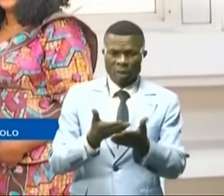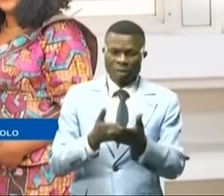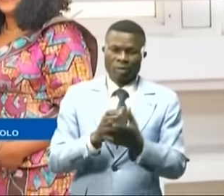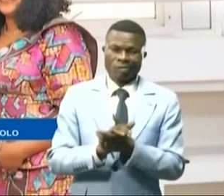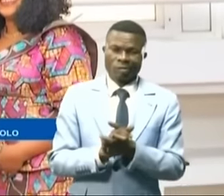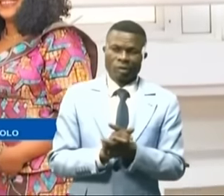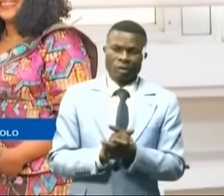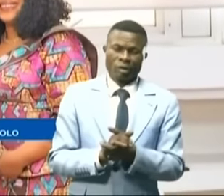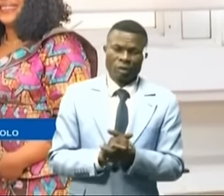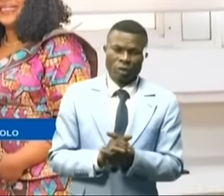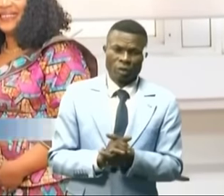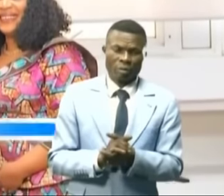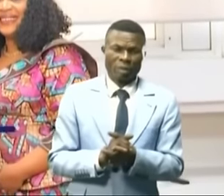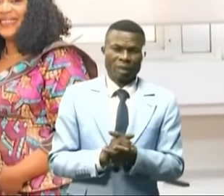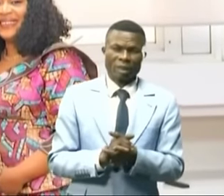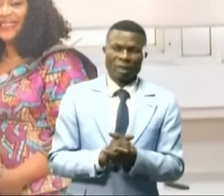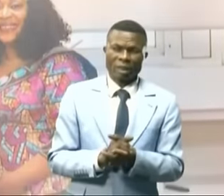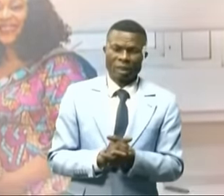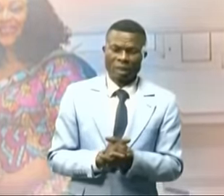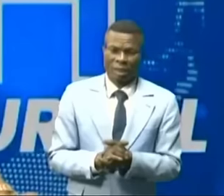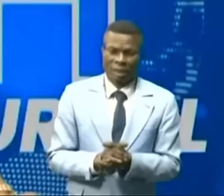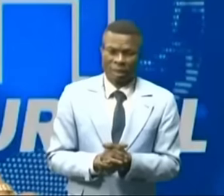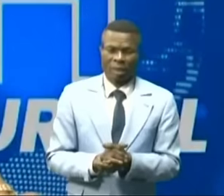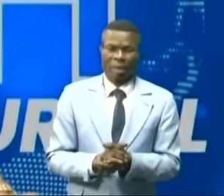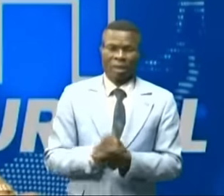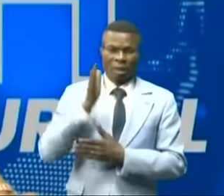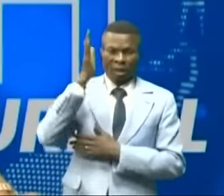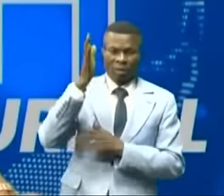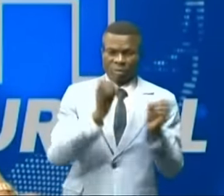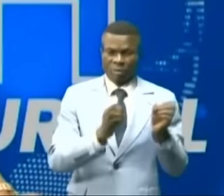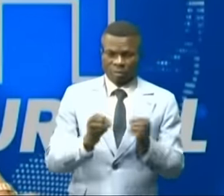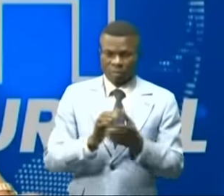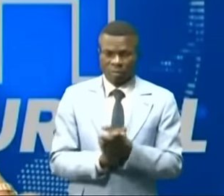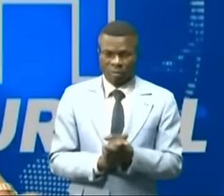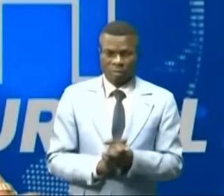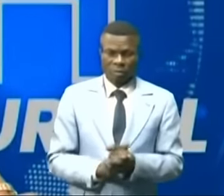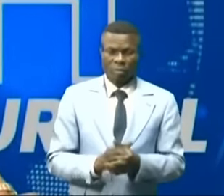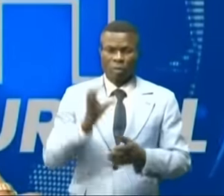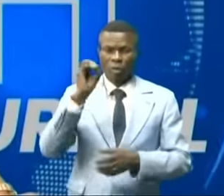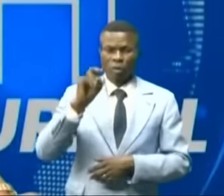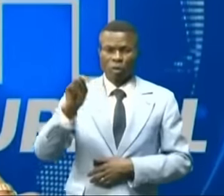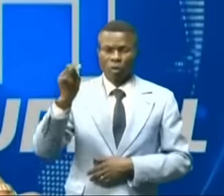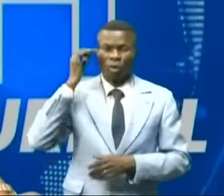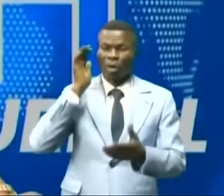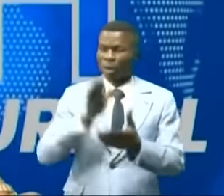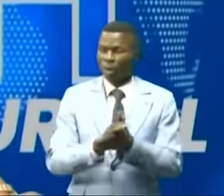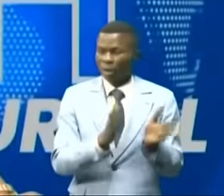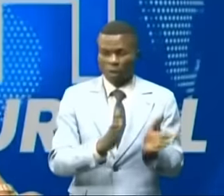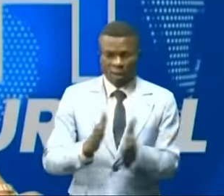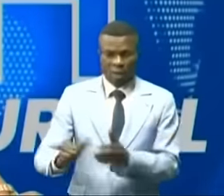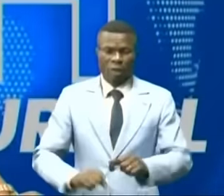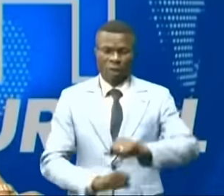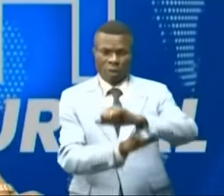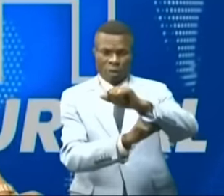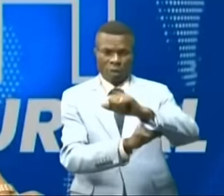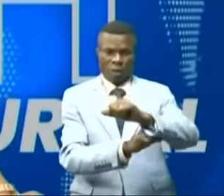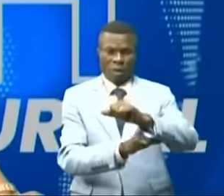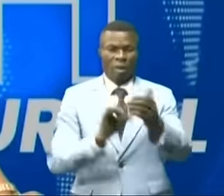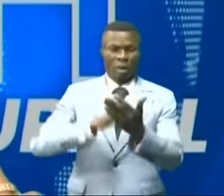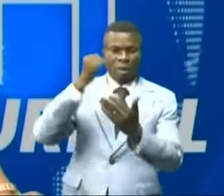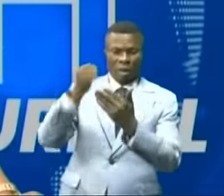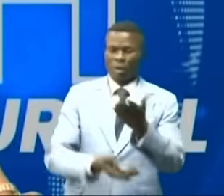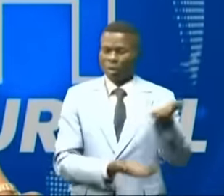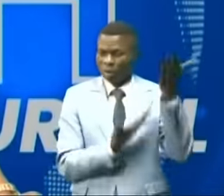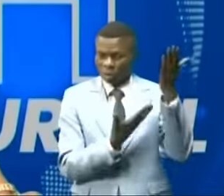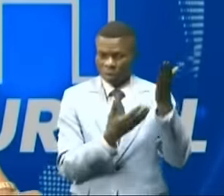TICAD, qui se tiendra le 24 et le 25 août prochain. L'ONU Femmes disposée à accompagner les projets